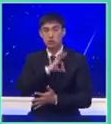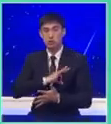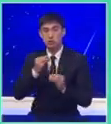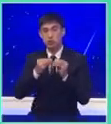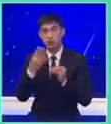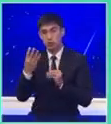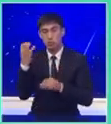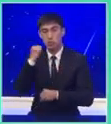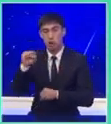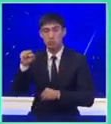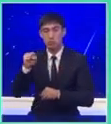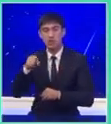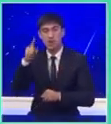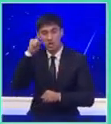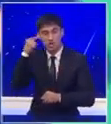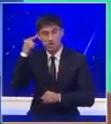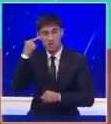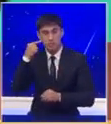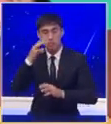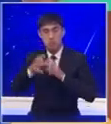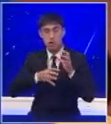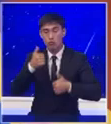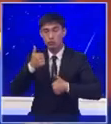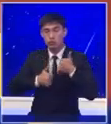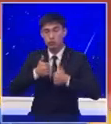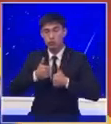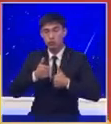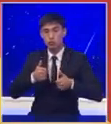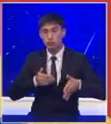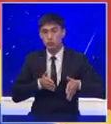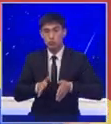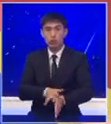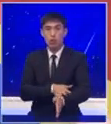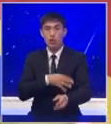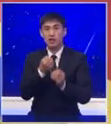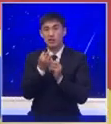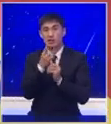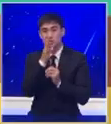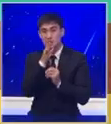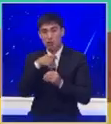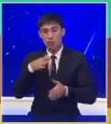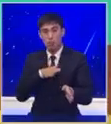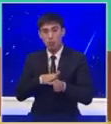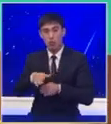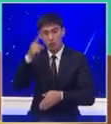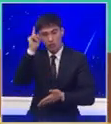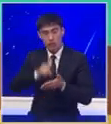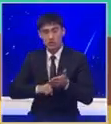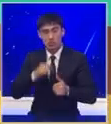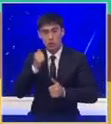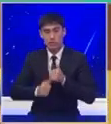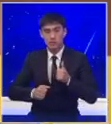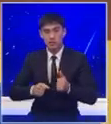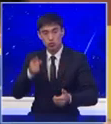10-4 победил представителя Кыргызстана. К мировому чемпионству Бикнур шел долгие 13 лет в полной уверенности, что только постоянные